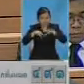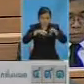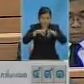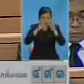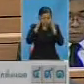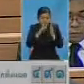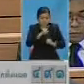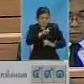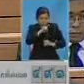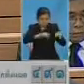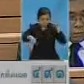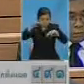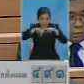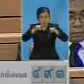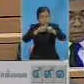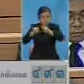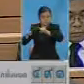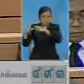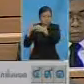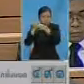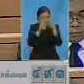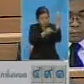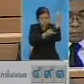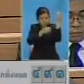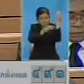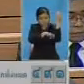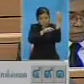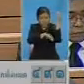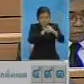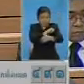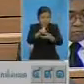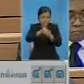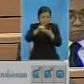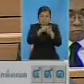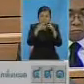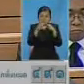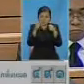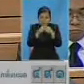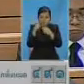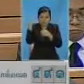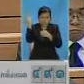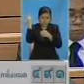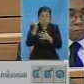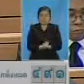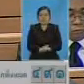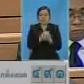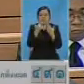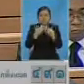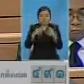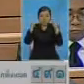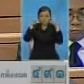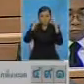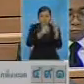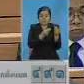คนเข้าไปบริหารเกี่ยวกับการแก้ไขปัญหาเรื่องยางพาราท่านได้มอบภารกิจ